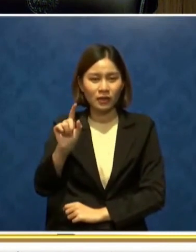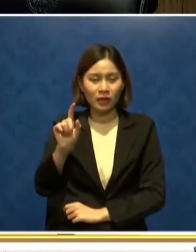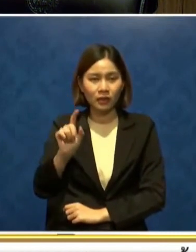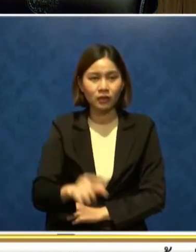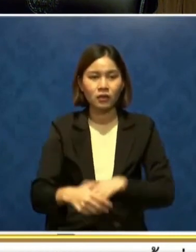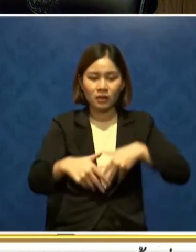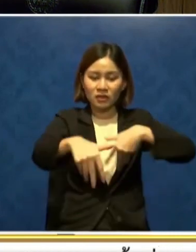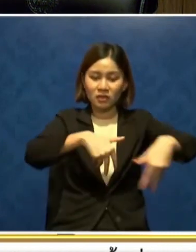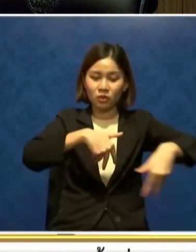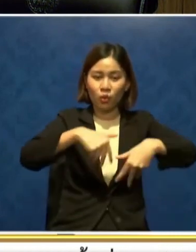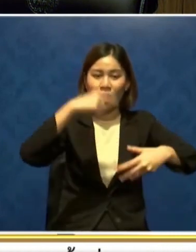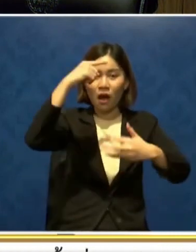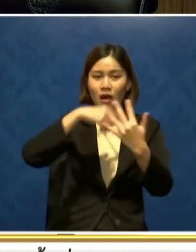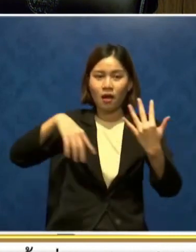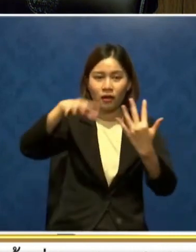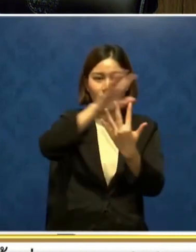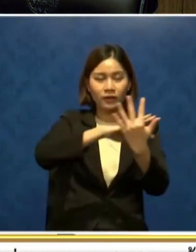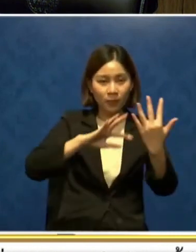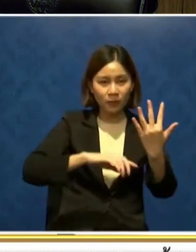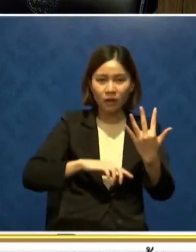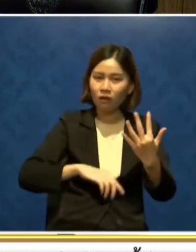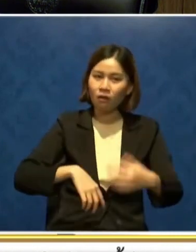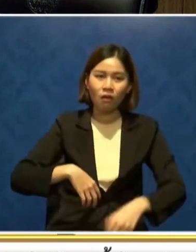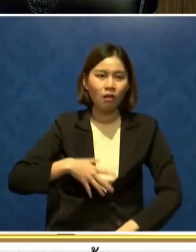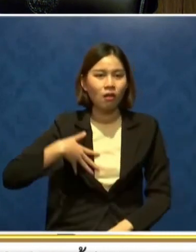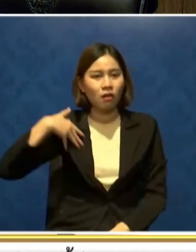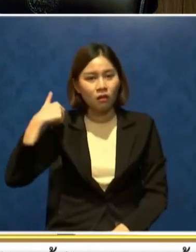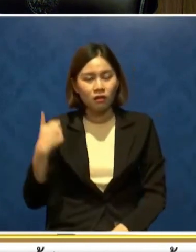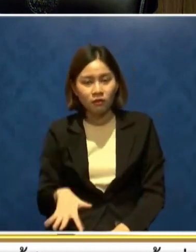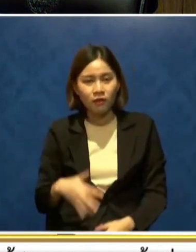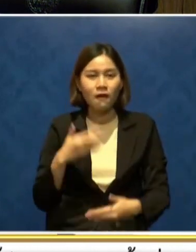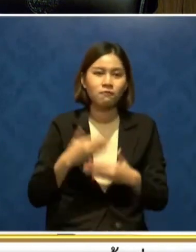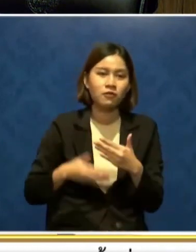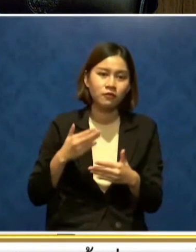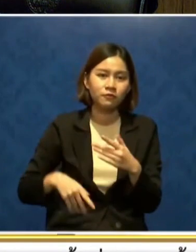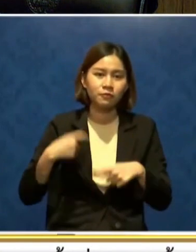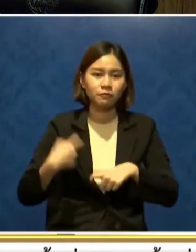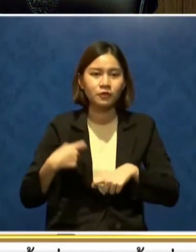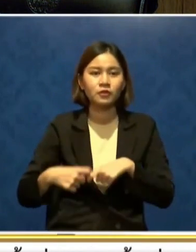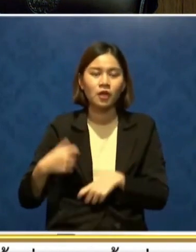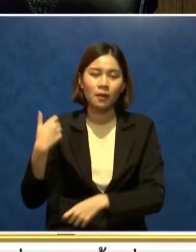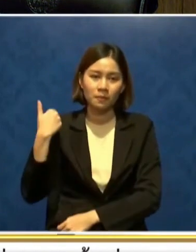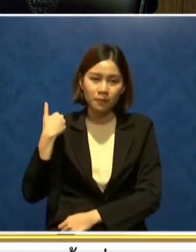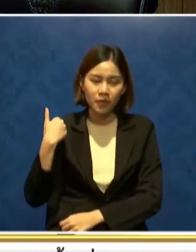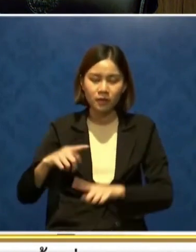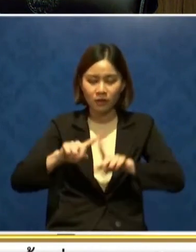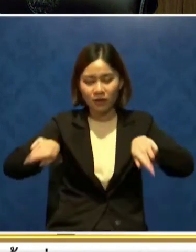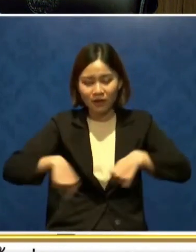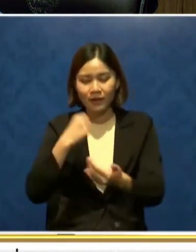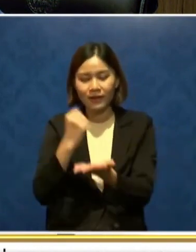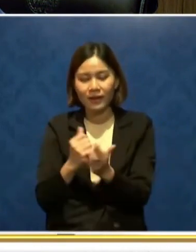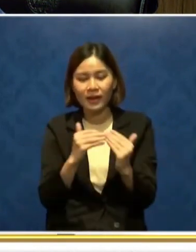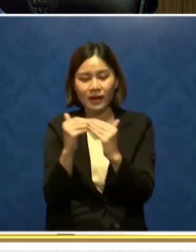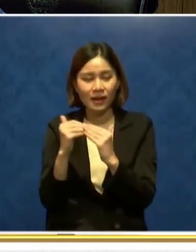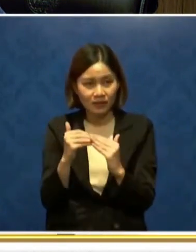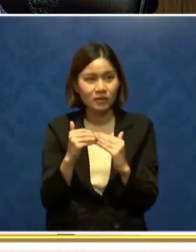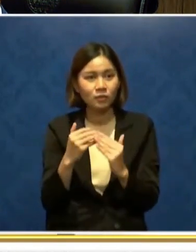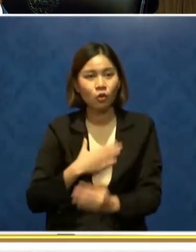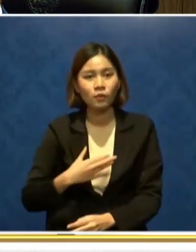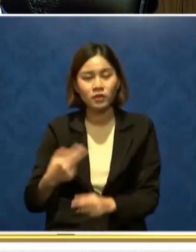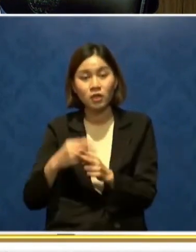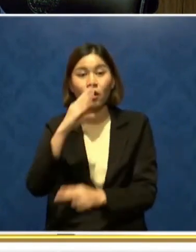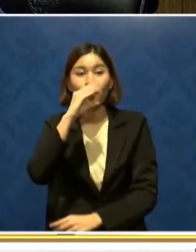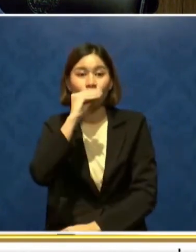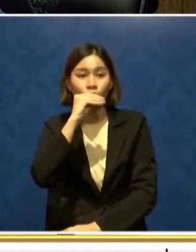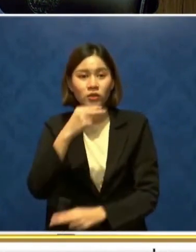น้องชาวไทยอย่างต้องเป็นทุกข์เป็นร้อนกันอีกพอสมควรนะครับเอกสารสิทธิ์ที่ดินผมขอขอเอ่ยนาม